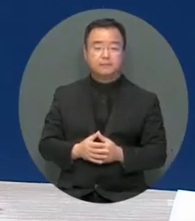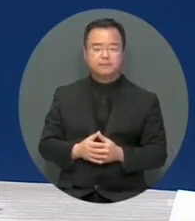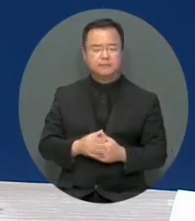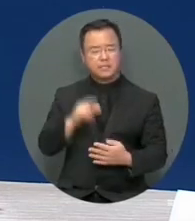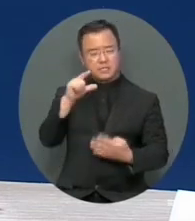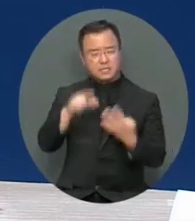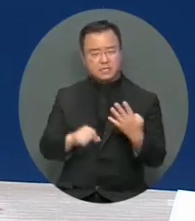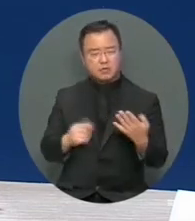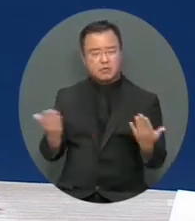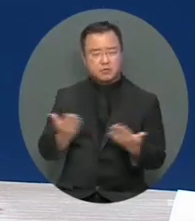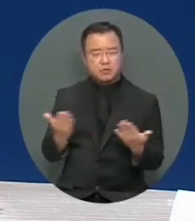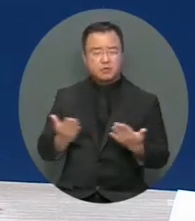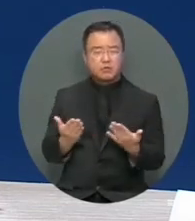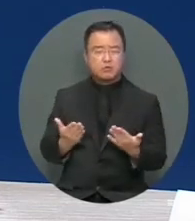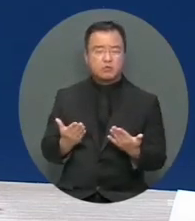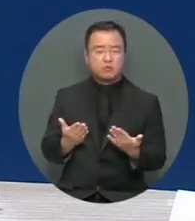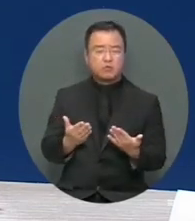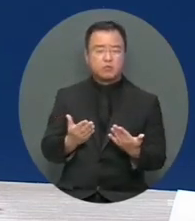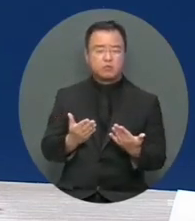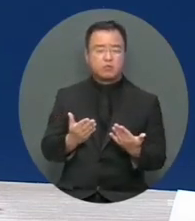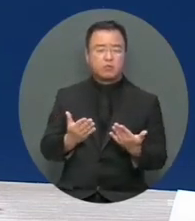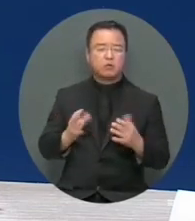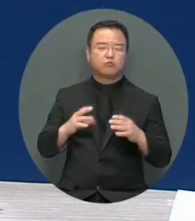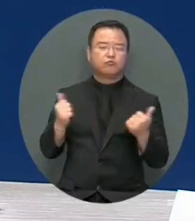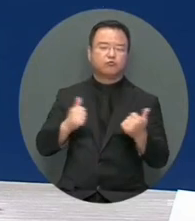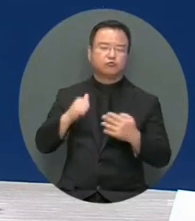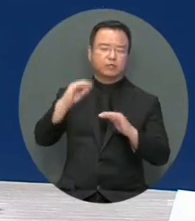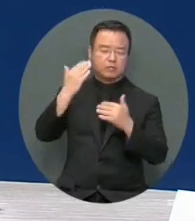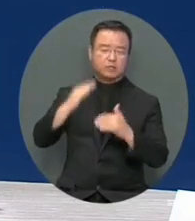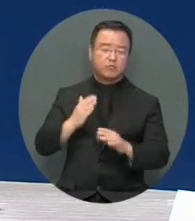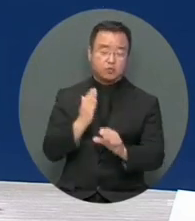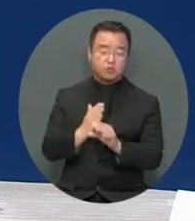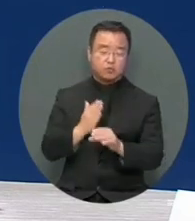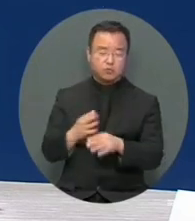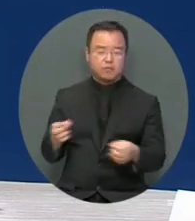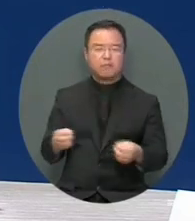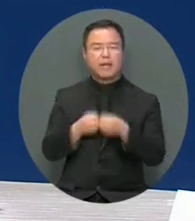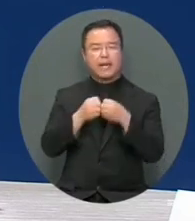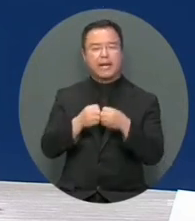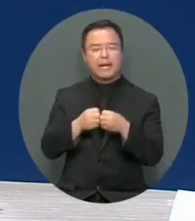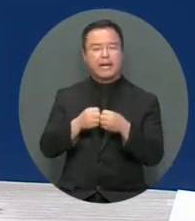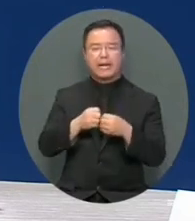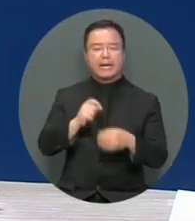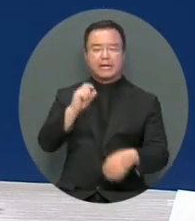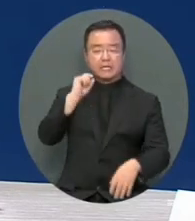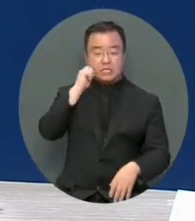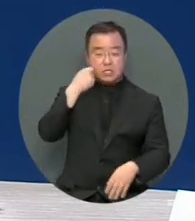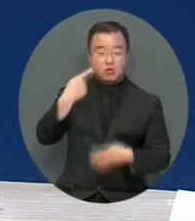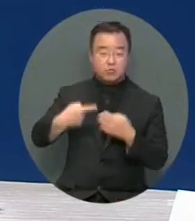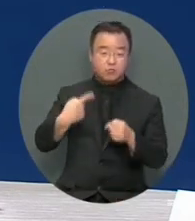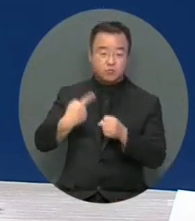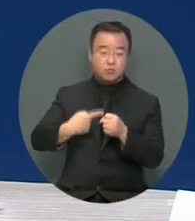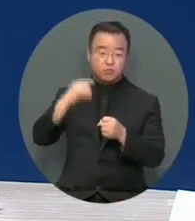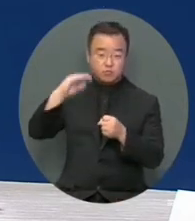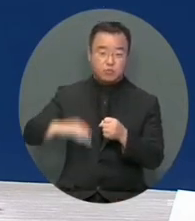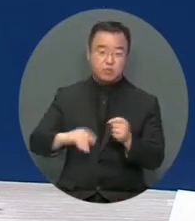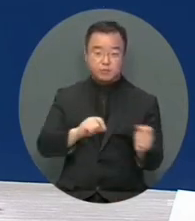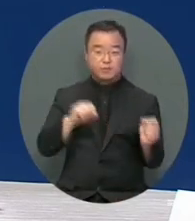일정들이 국회 일정 때문에 여러 가지 어려움이 있어서 이제 하반기로 미뤄졌습니다.